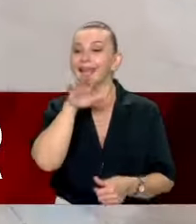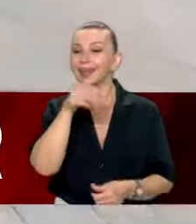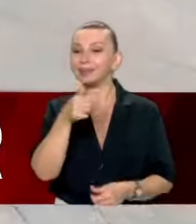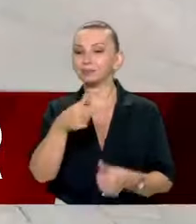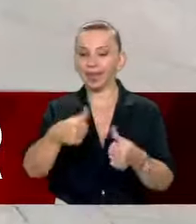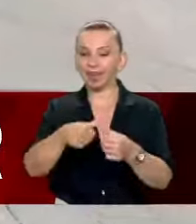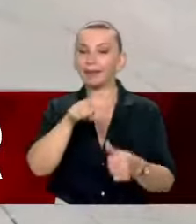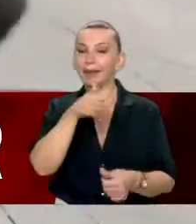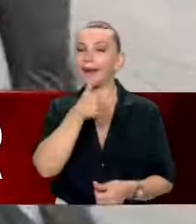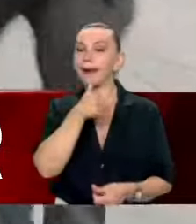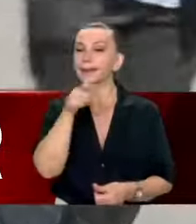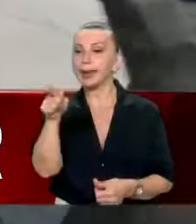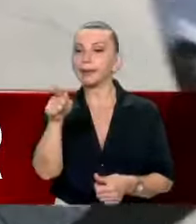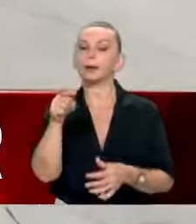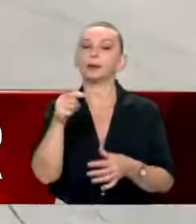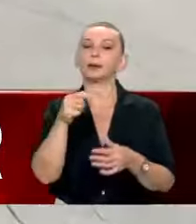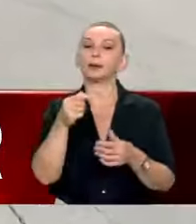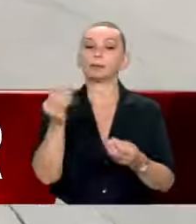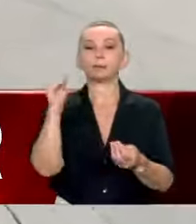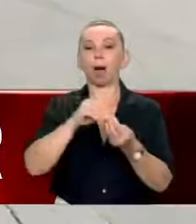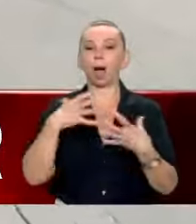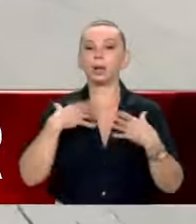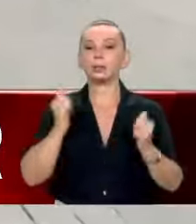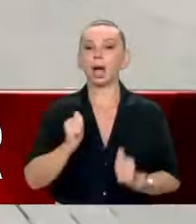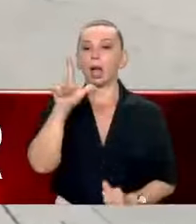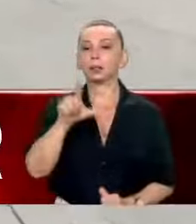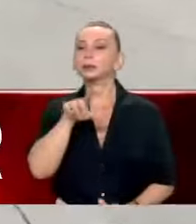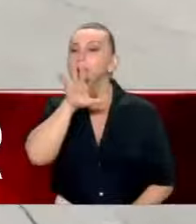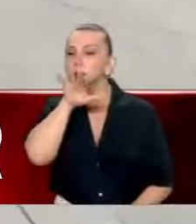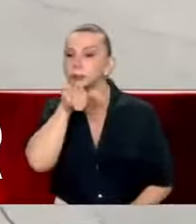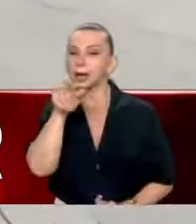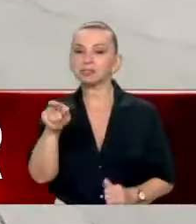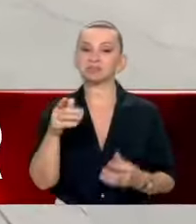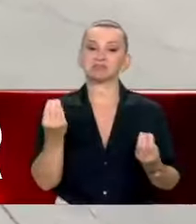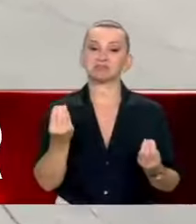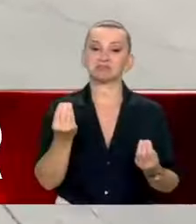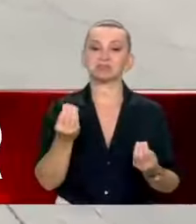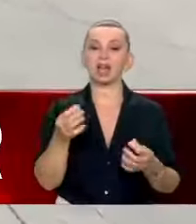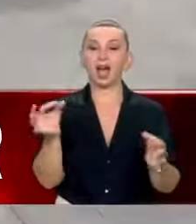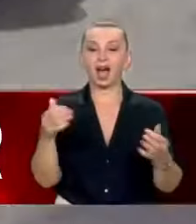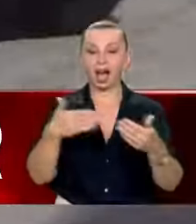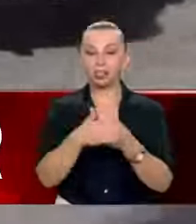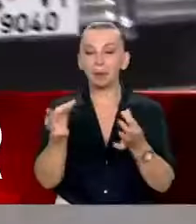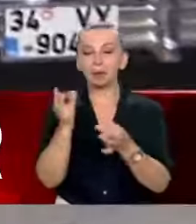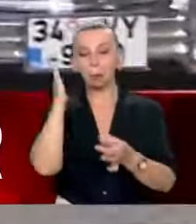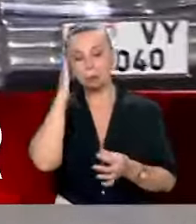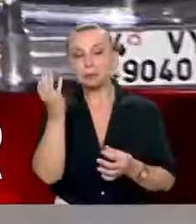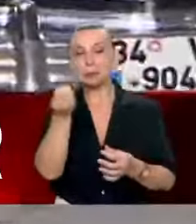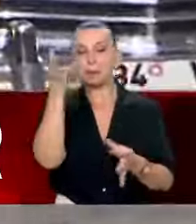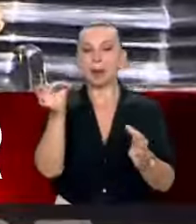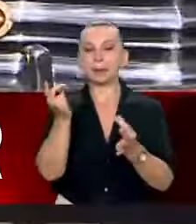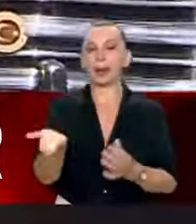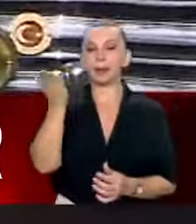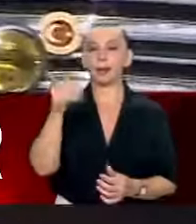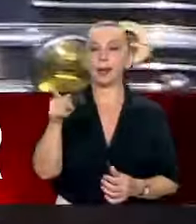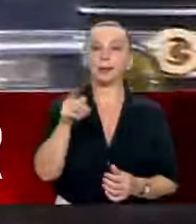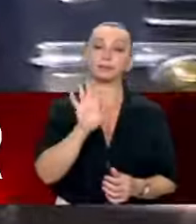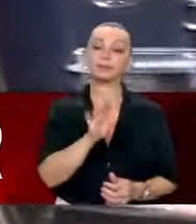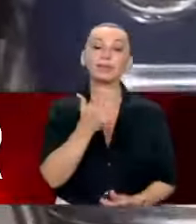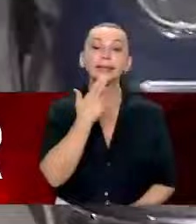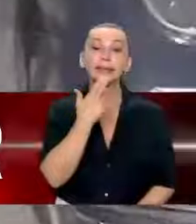çıktı. Daha düzenli yaşıyorlar. Sabahları erken kalkıyorlar, akşamları erken yatıyorlar. Peki evliliğin kadınlar